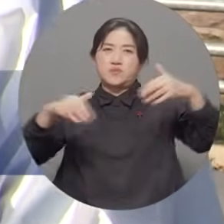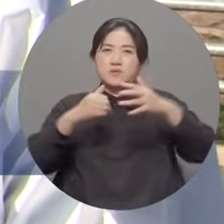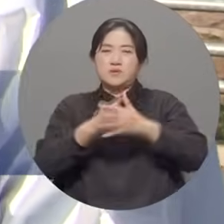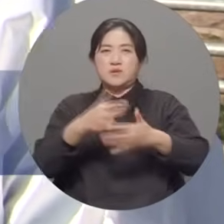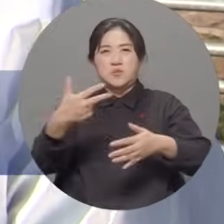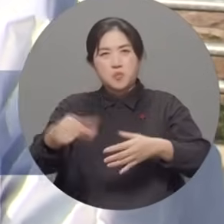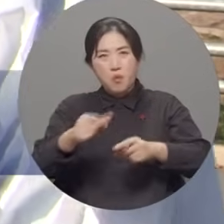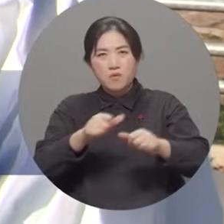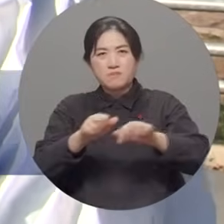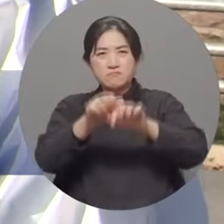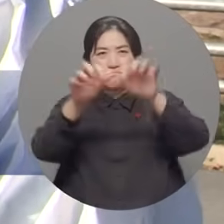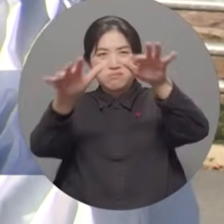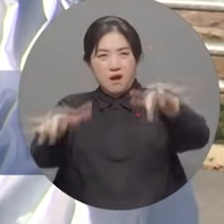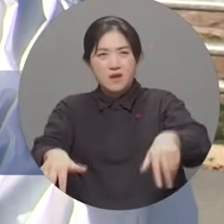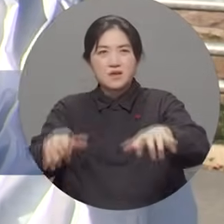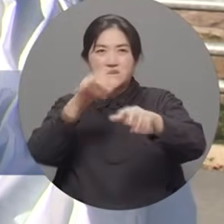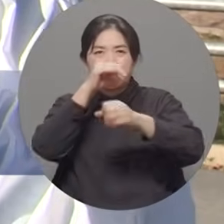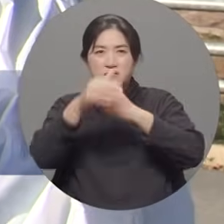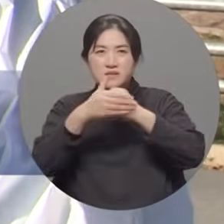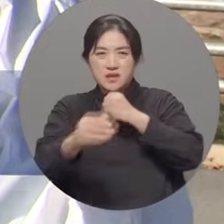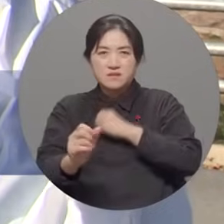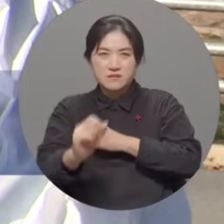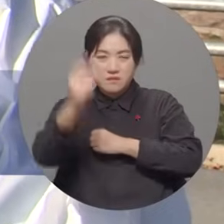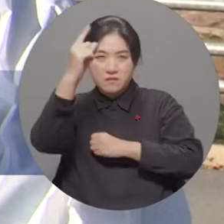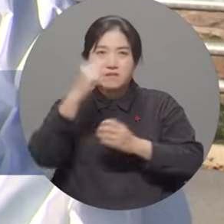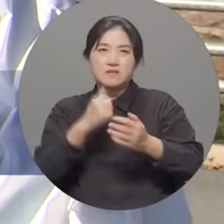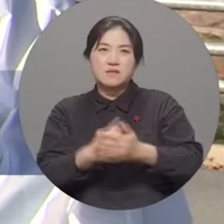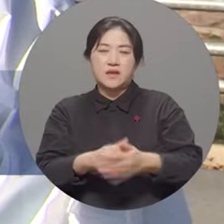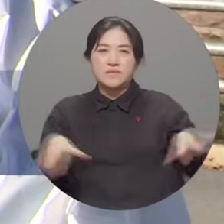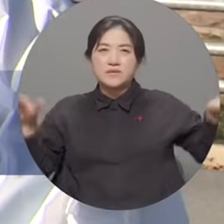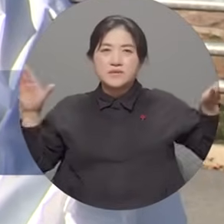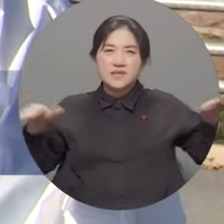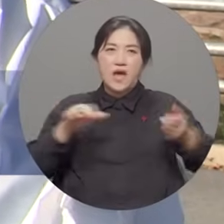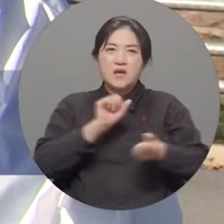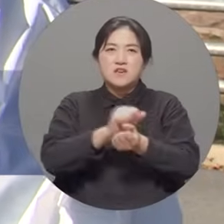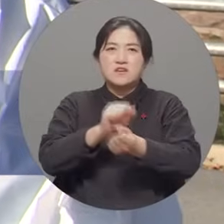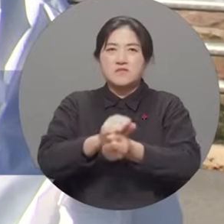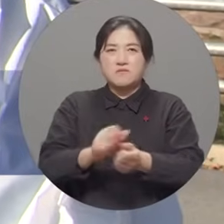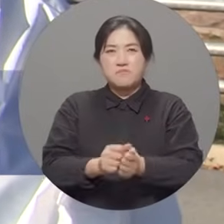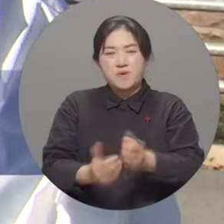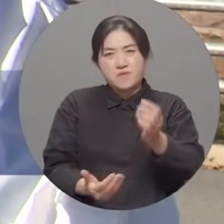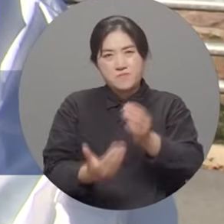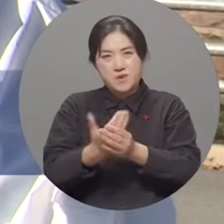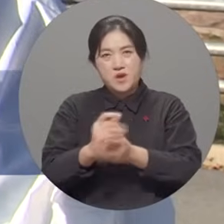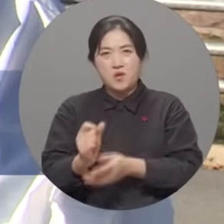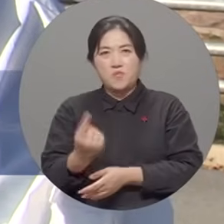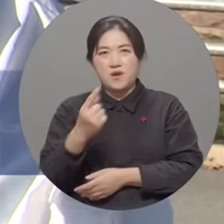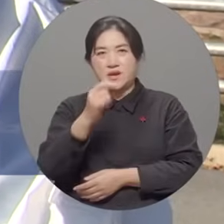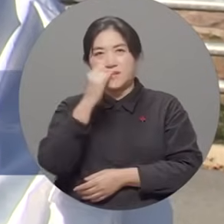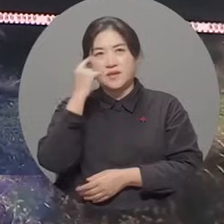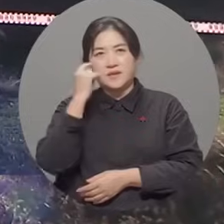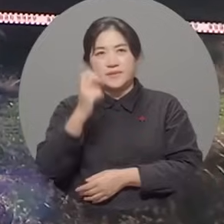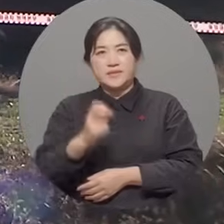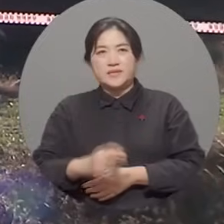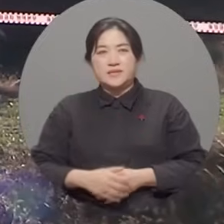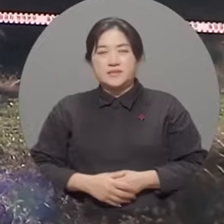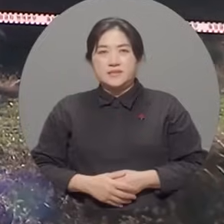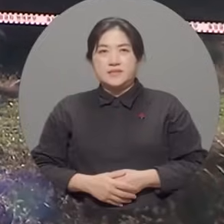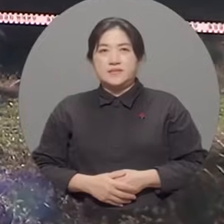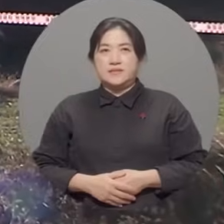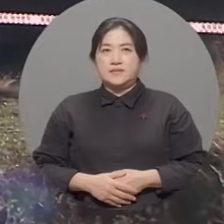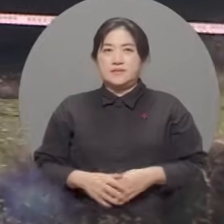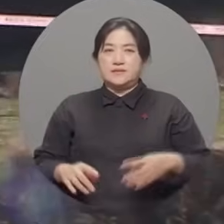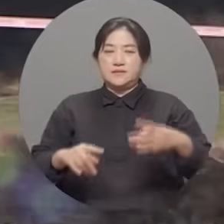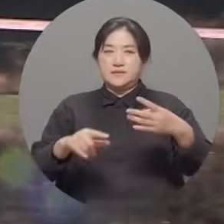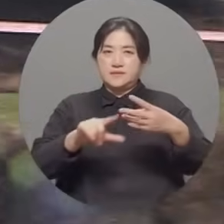그 분비물을 이렇게 또 많이 배설을 한다고 하더라고요. 그래서 그것들 때문에 이제 AI가 발생하는 요인이 된다고 하니까. 지난 4일